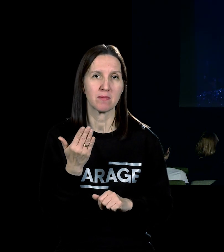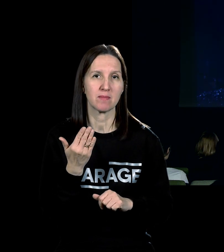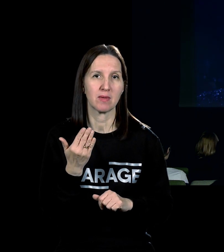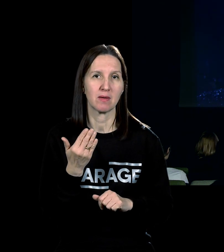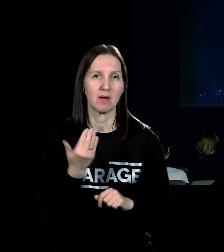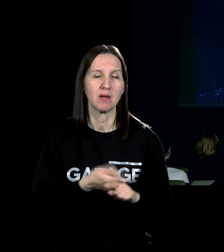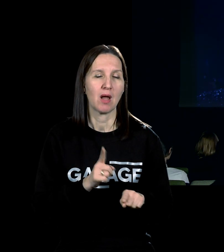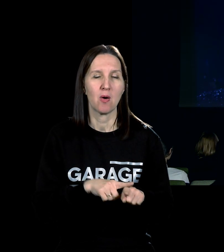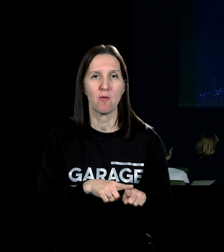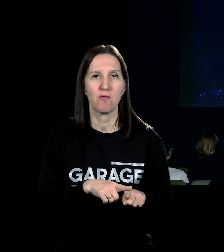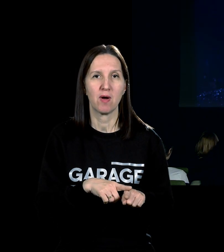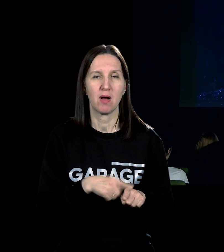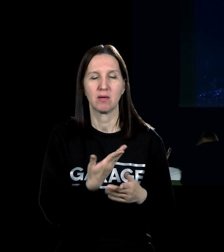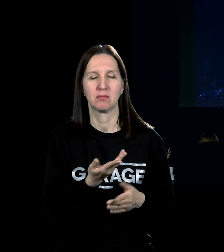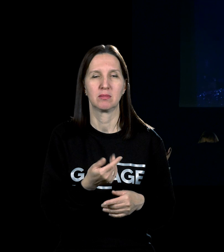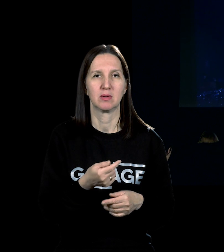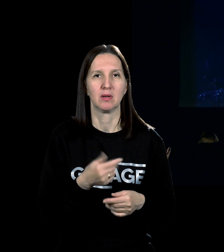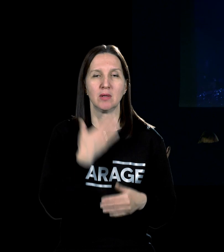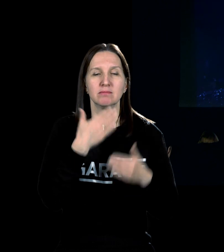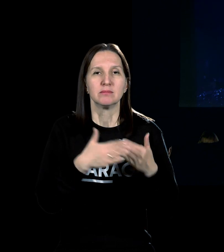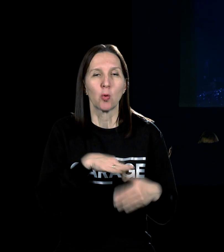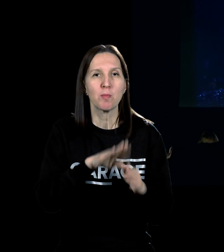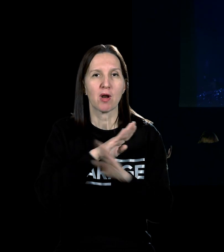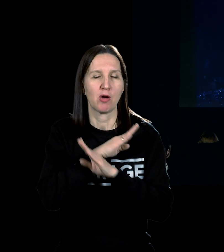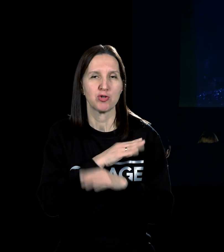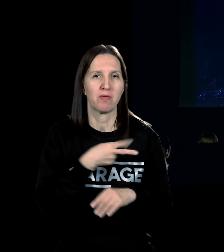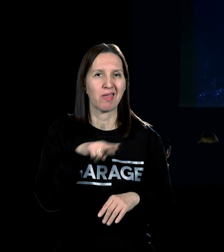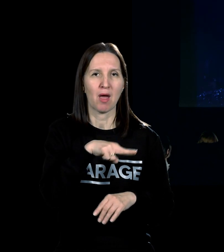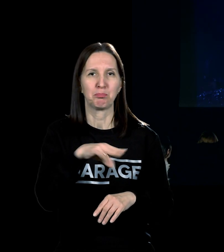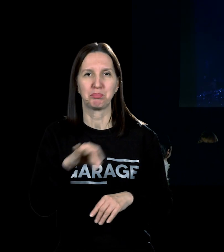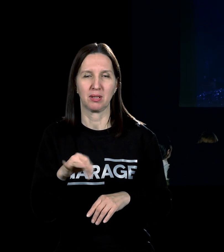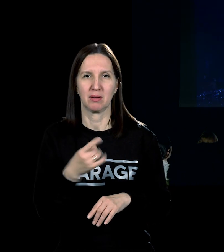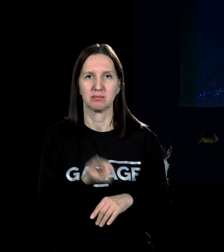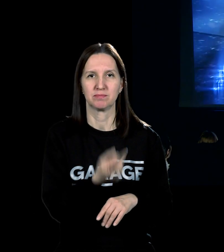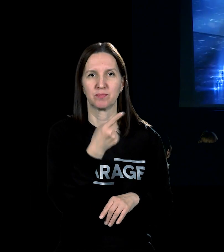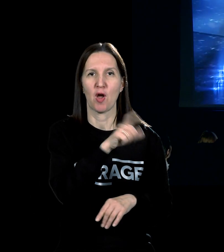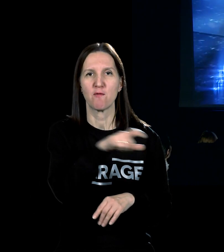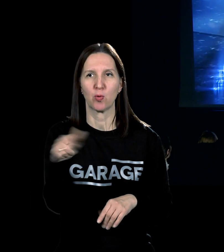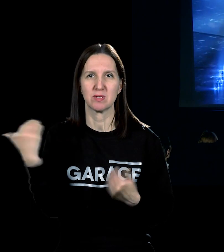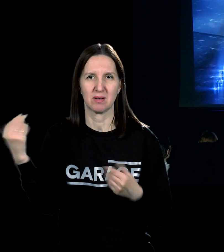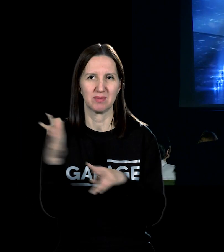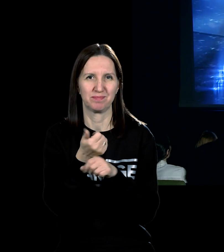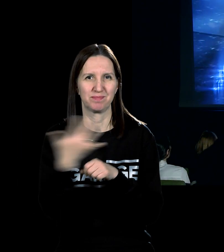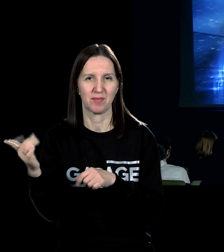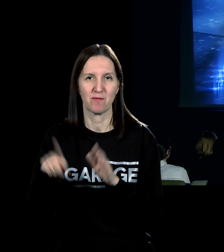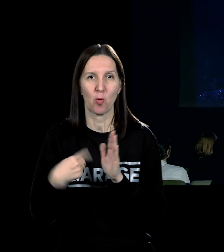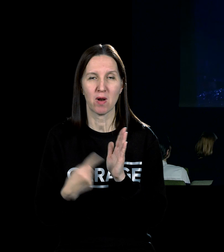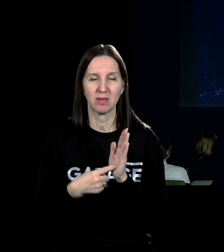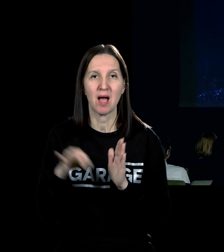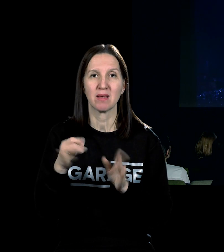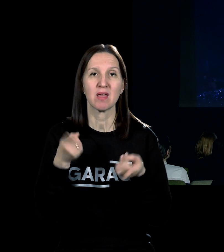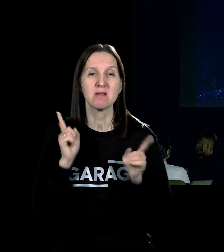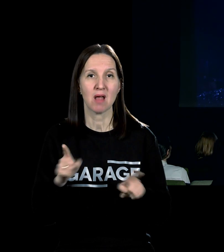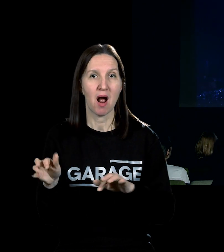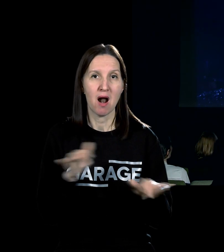умирающего, агонизирующего Яппи, да, который появляется, собственно говоря, в «Людях в городах». И в